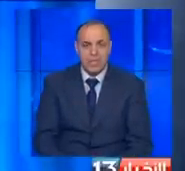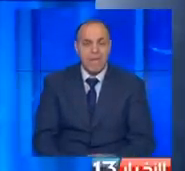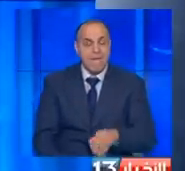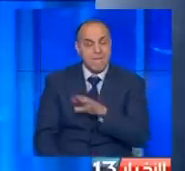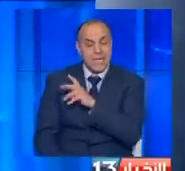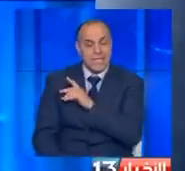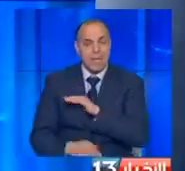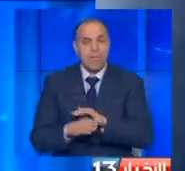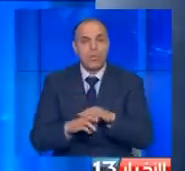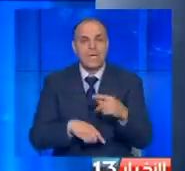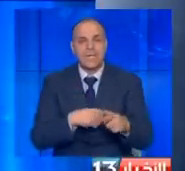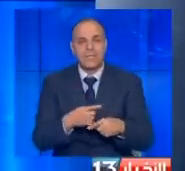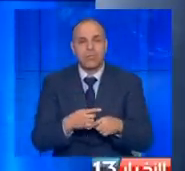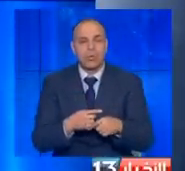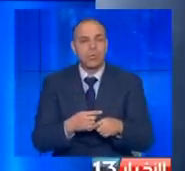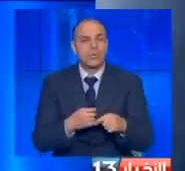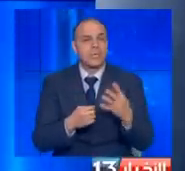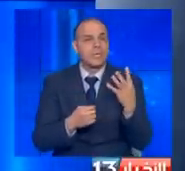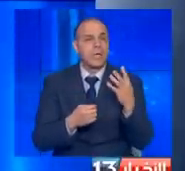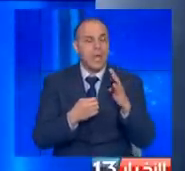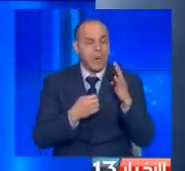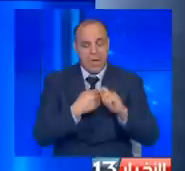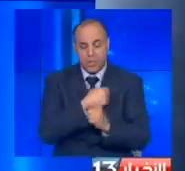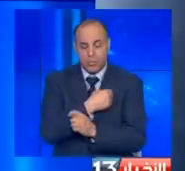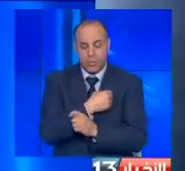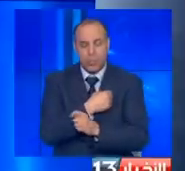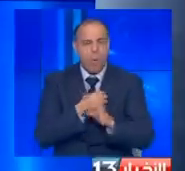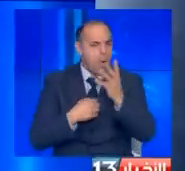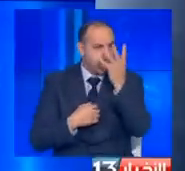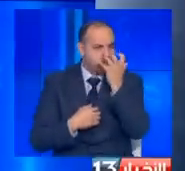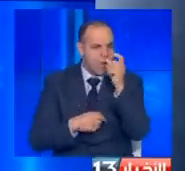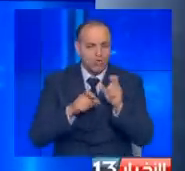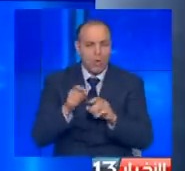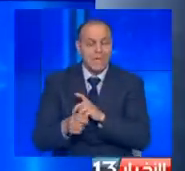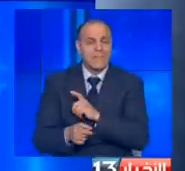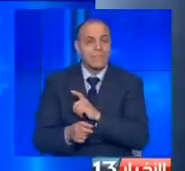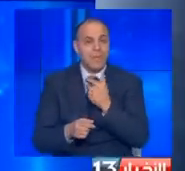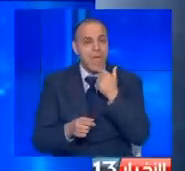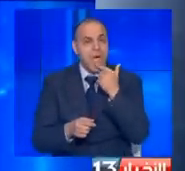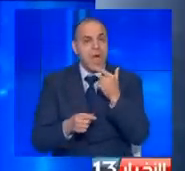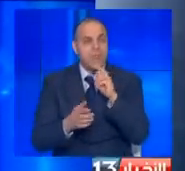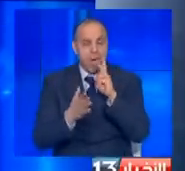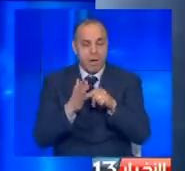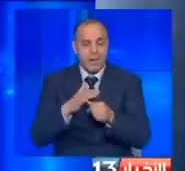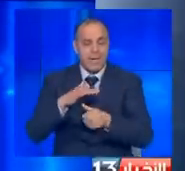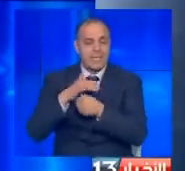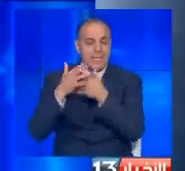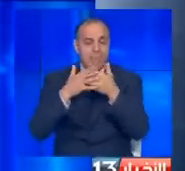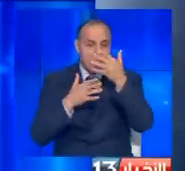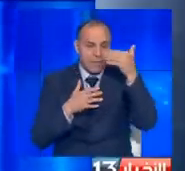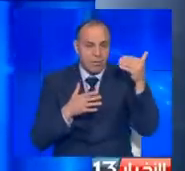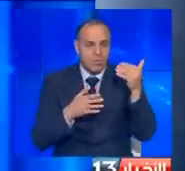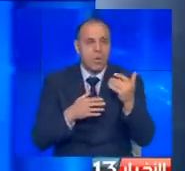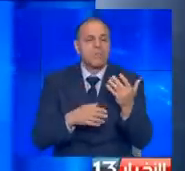الفلسطيني تتواصل للاسبوع الرابع على التوالي موجه الغضب الفلسطينيه ضد قرار الرئيس الامريكي